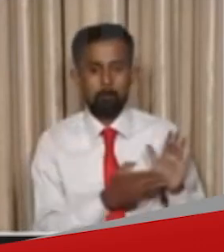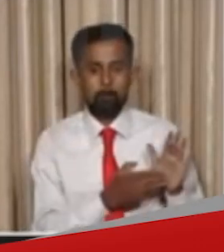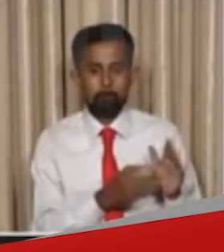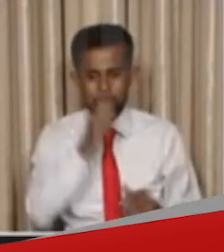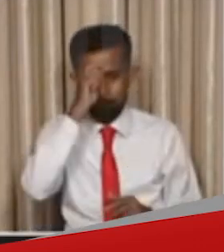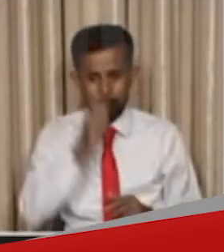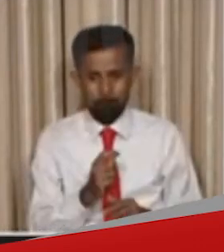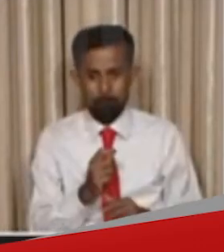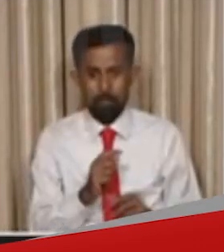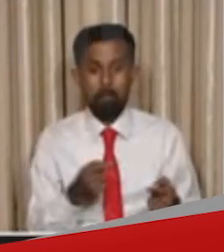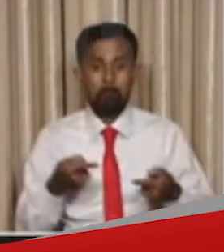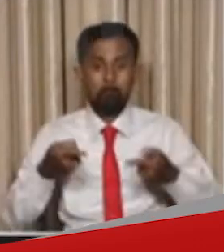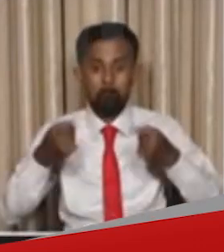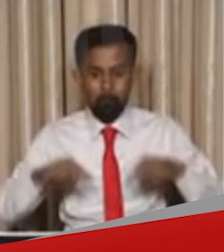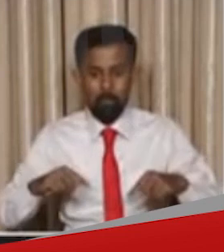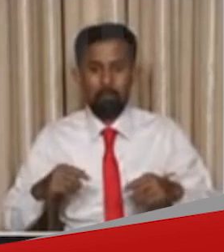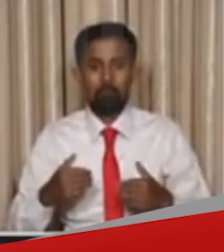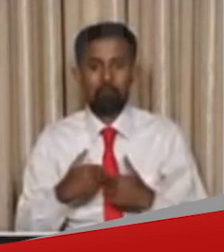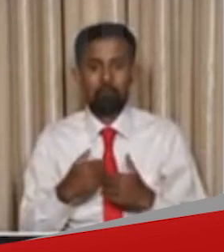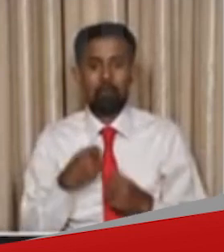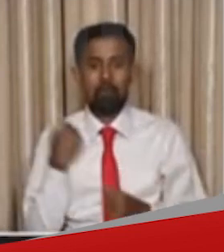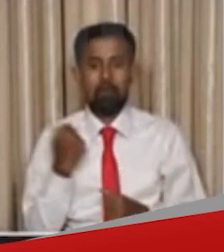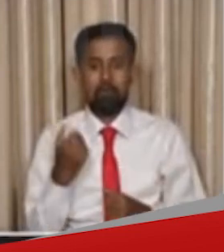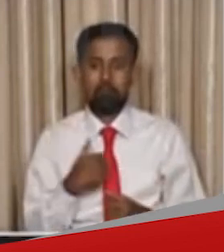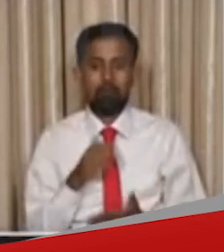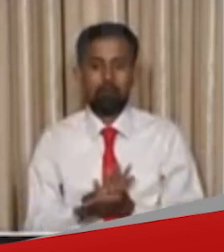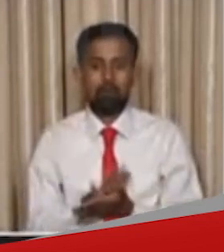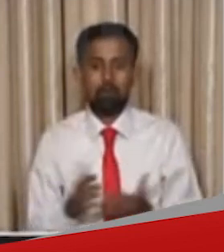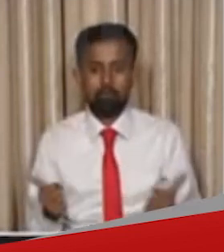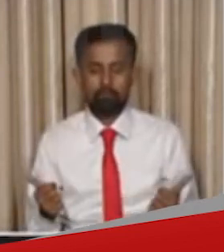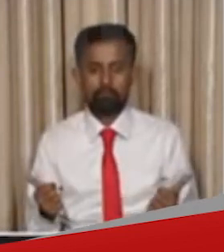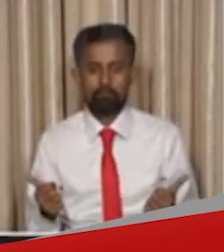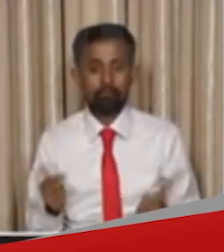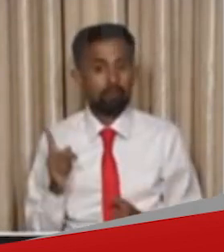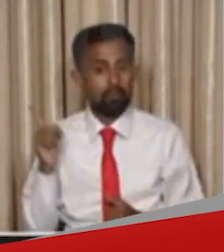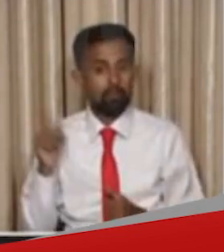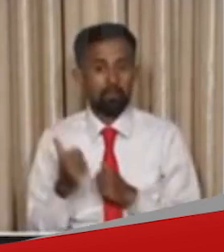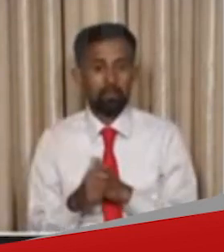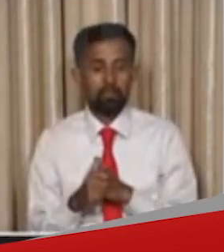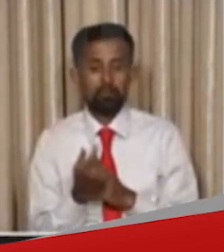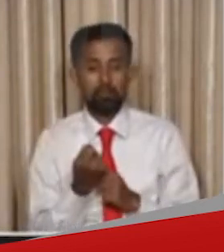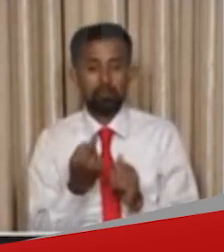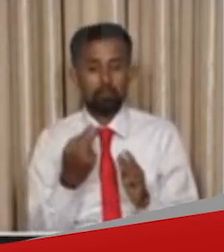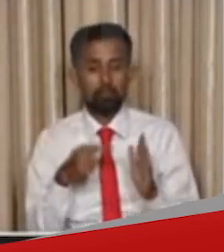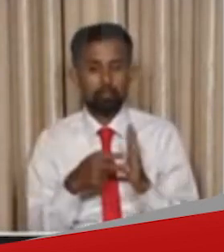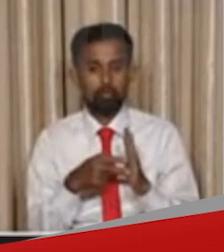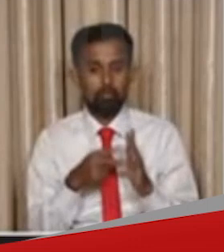අරුත්ගමුගේ මෙතුමාගෙන් පස්සේ මේ කතාව ලැබීම පිළිබඳව මම සතුටෙනවා. එතුමා නිෂ්පාදන ආර්ථිකයක් ගැන කතා